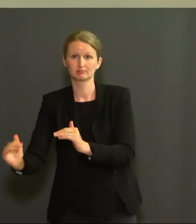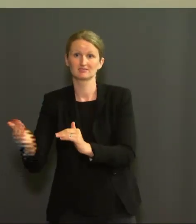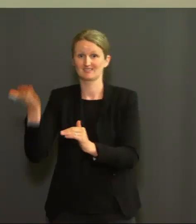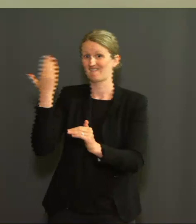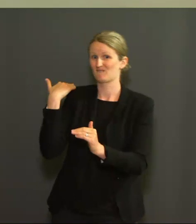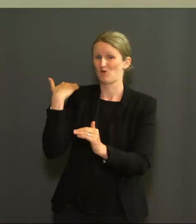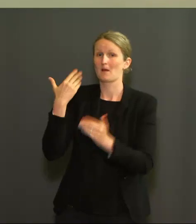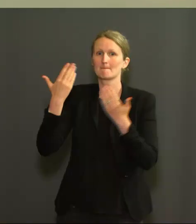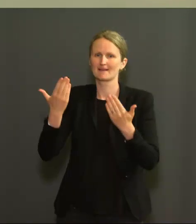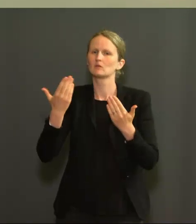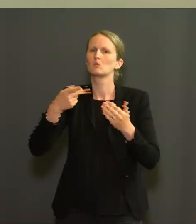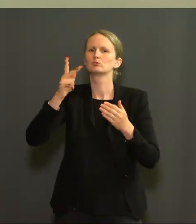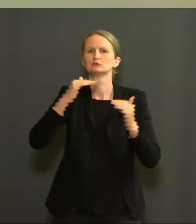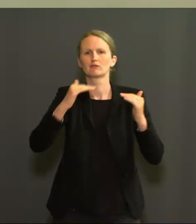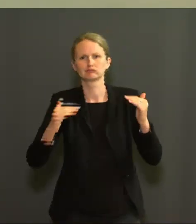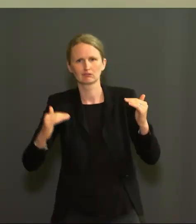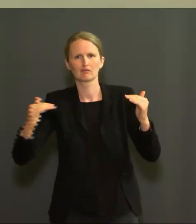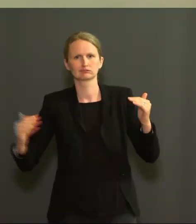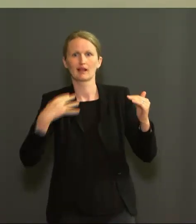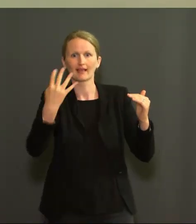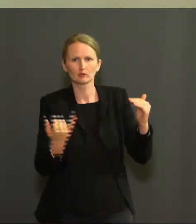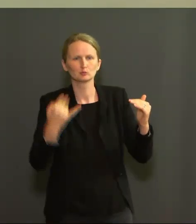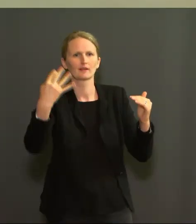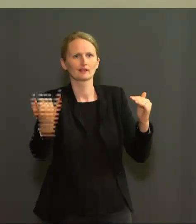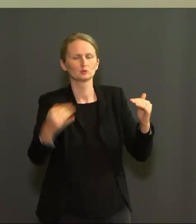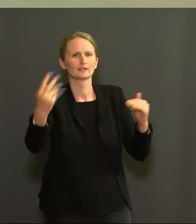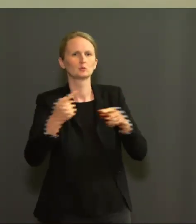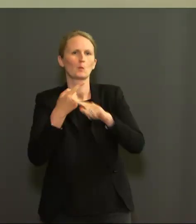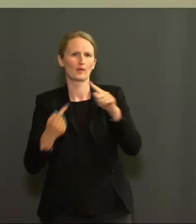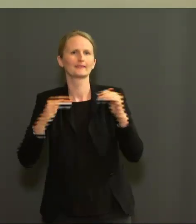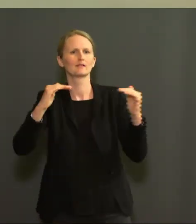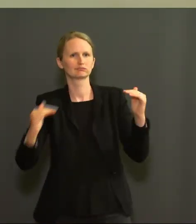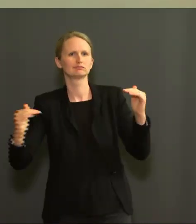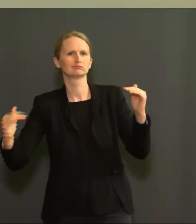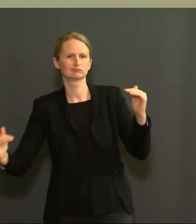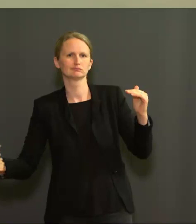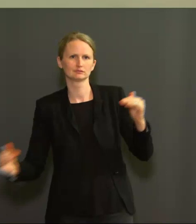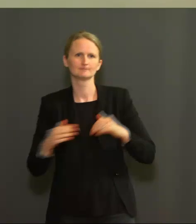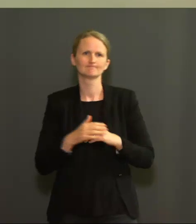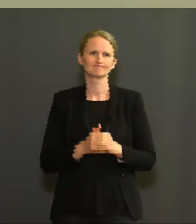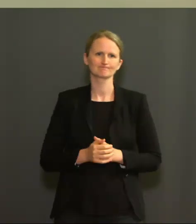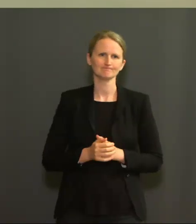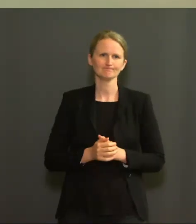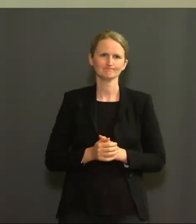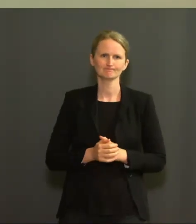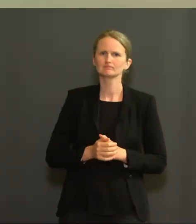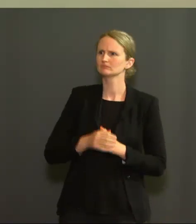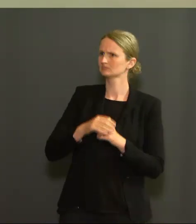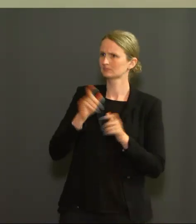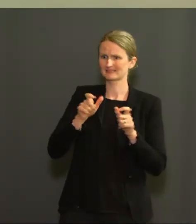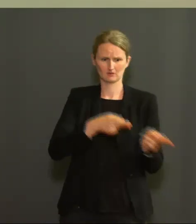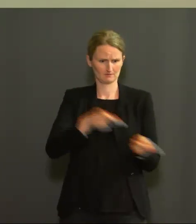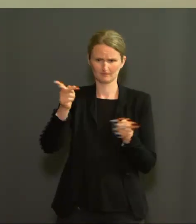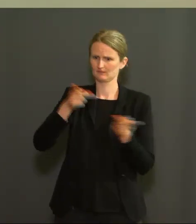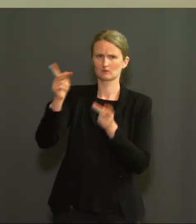La plupart des personnes qui sont hospitalisées sont des personnes actuellement âgées de moins de 60 ans.